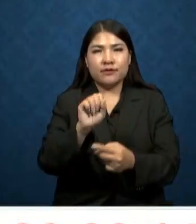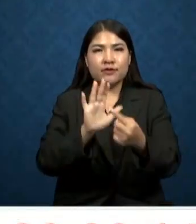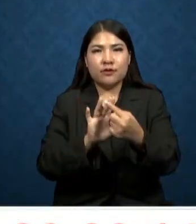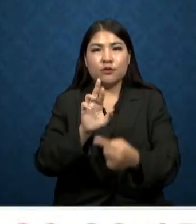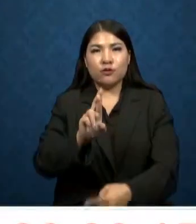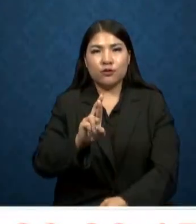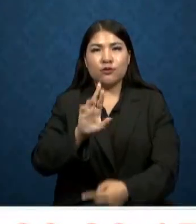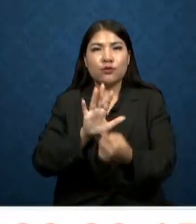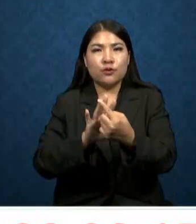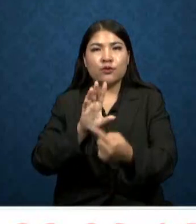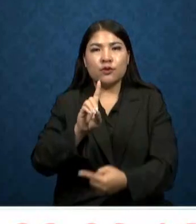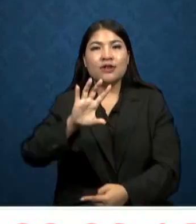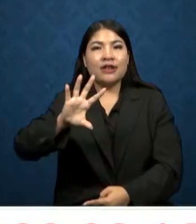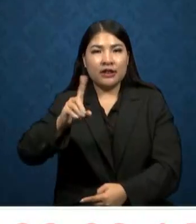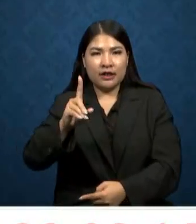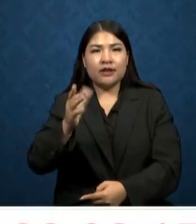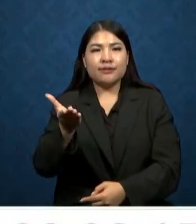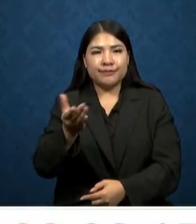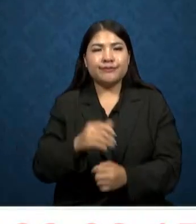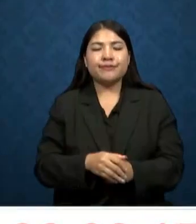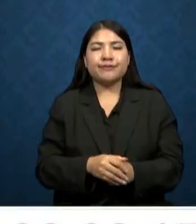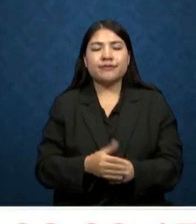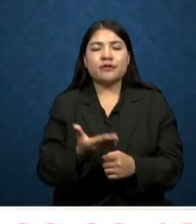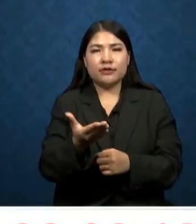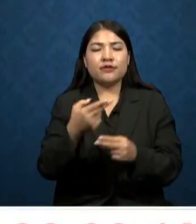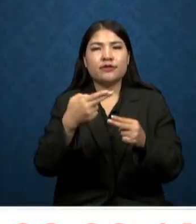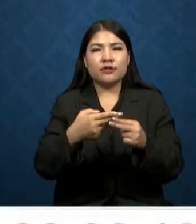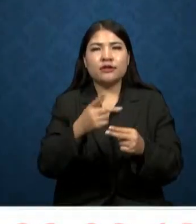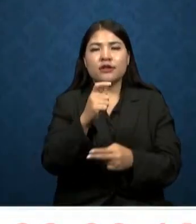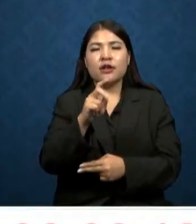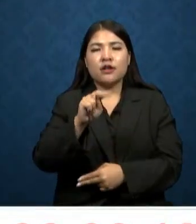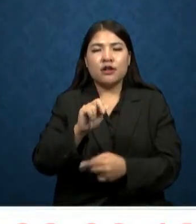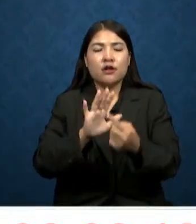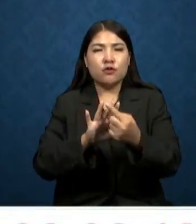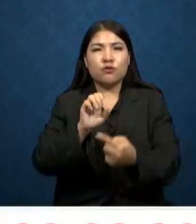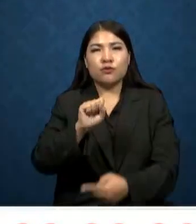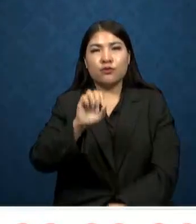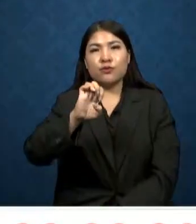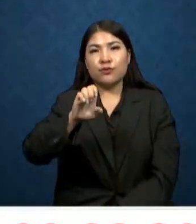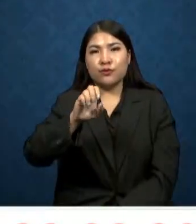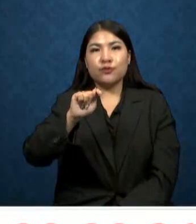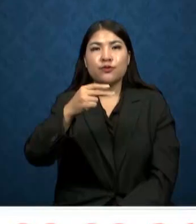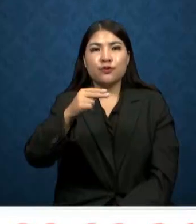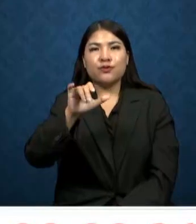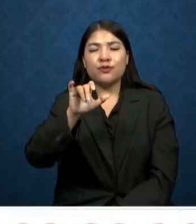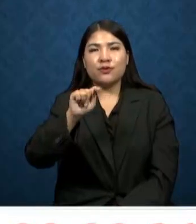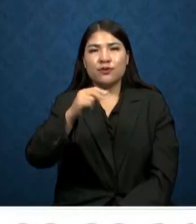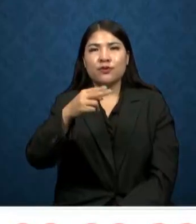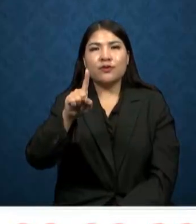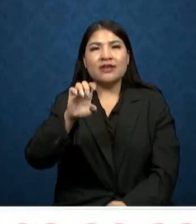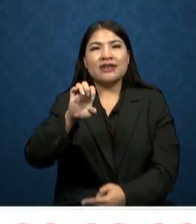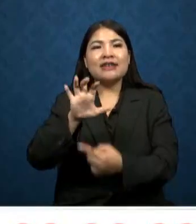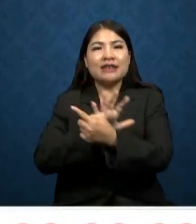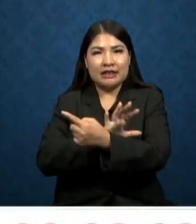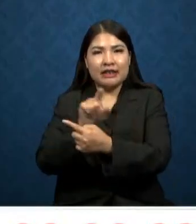จิรทิติเจริญและก็ท่านอนุศิษย์คุณากรนะครับที่กรุณาให้ข้อสังเกตกับ